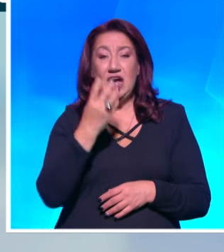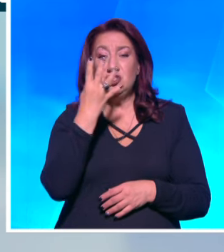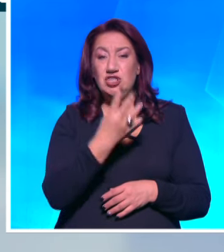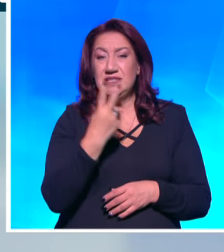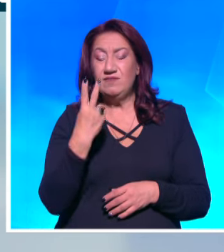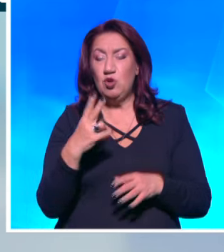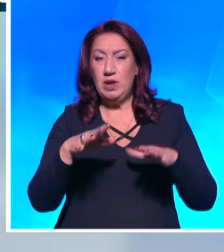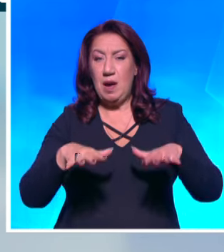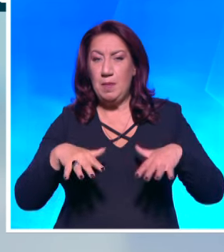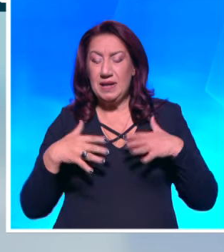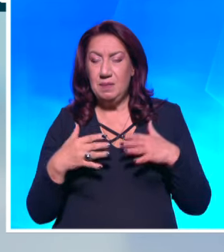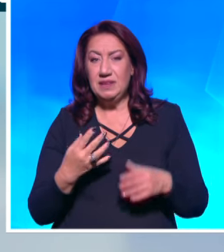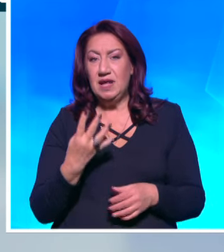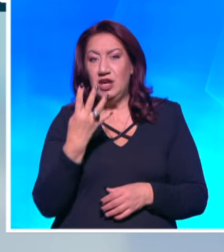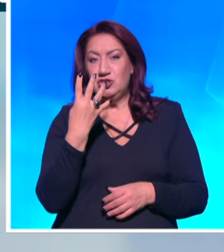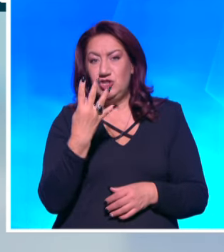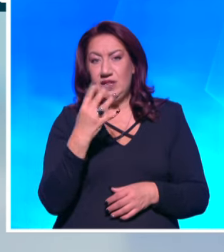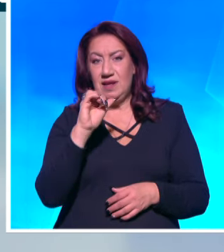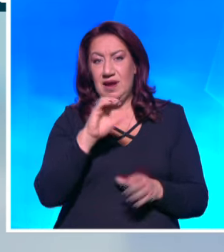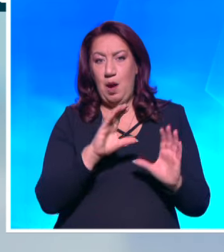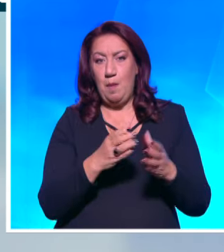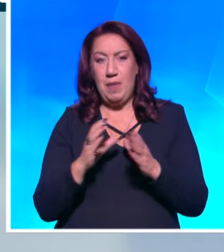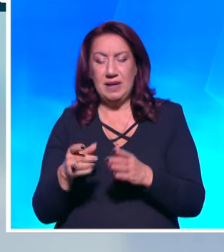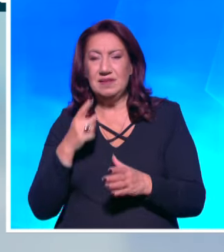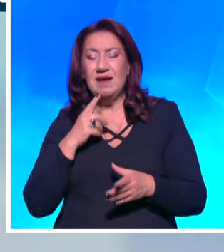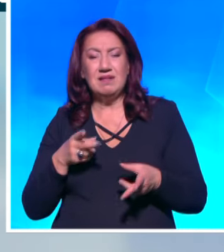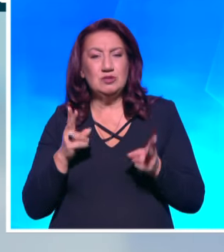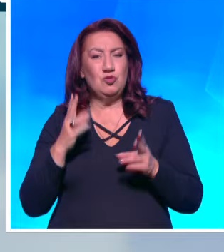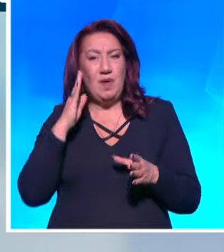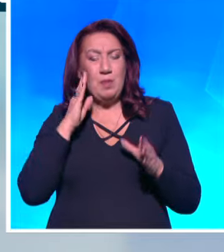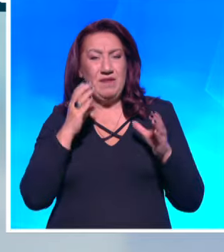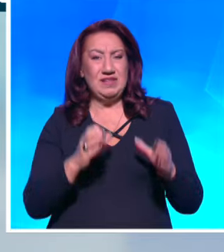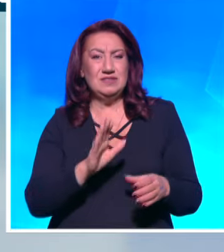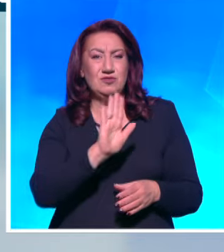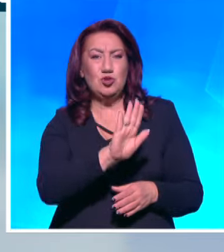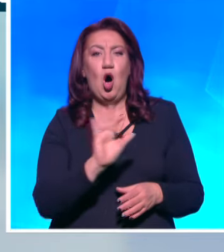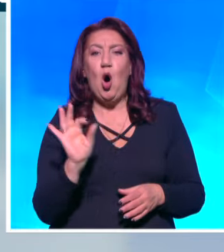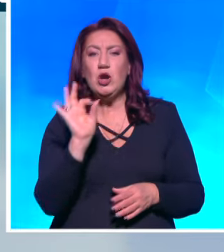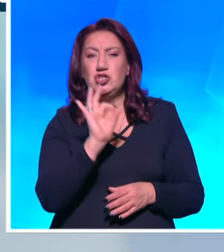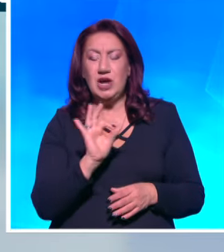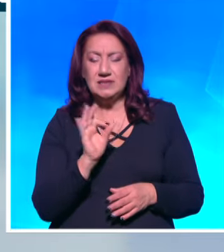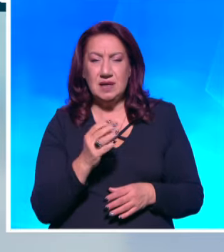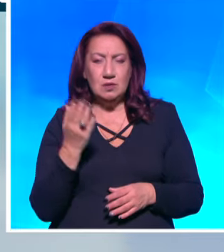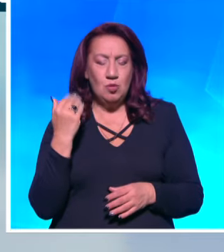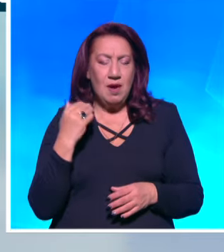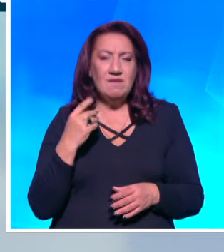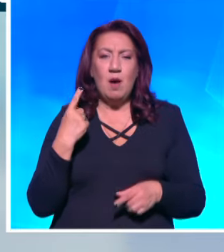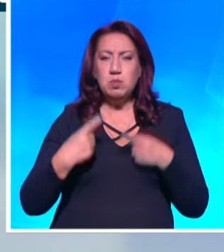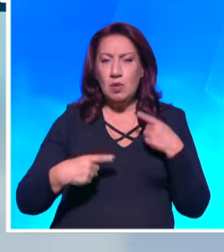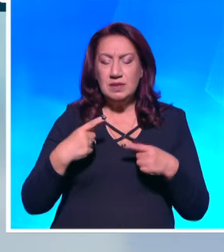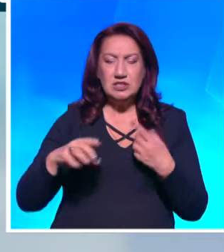парламент беше само с 4 групи, които гласуваха кабинета Орешарски. След политическата криза, тогава на следващия